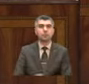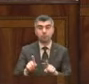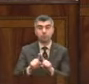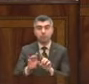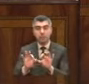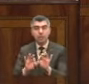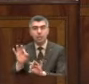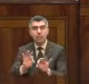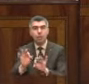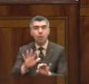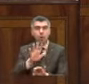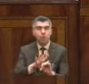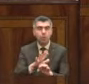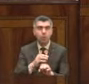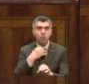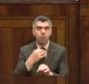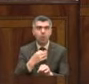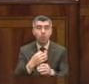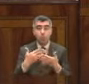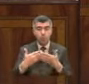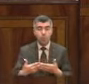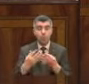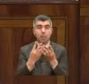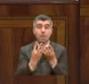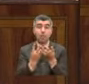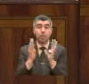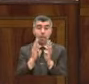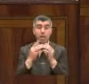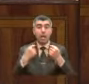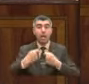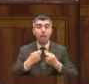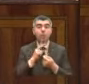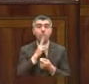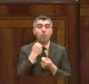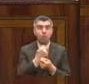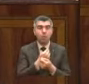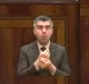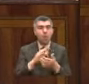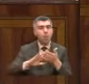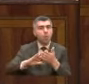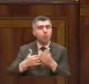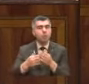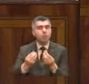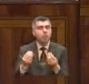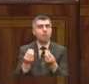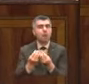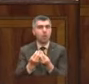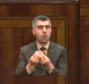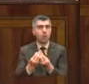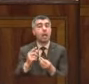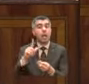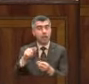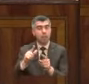الاستراتيجية، فلها حكامة اليوم لجنة وطنية كرأسها السيد رئيس الحكومة، فيها كافة المعنيين بالأمر، ثم كاين لجنة ديال